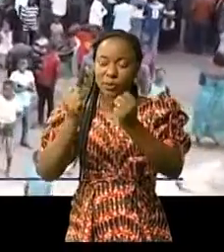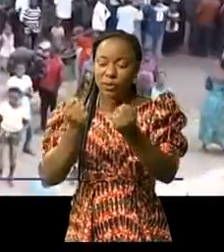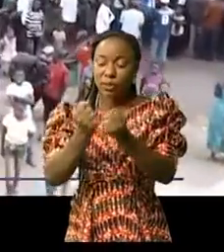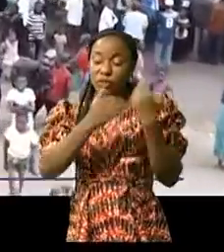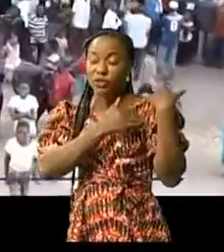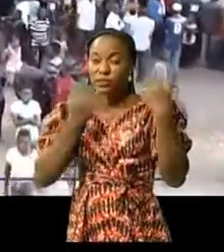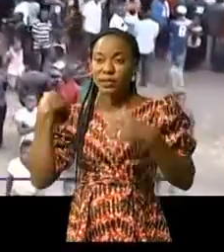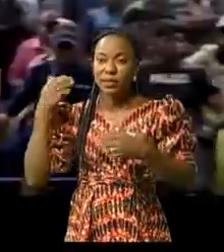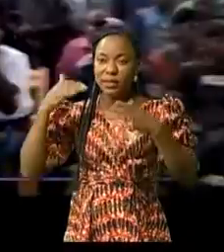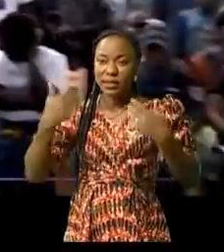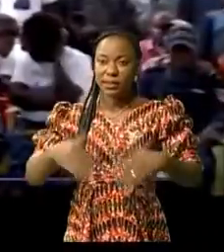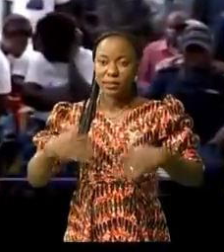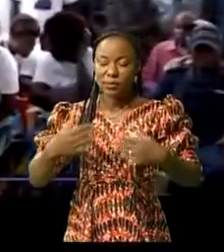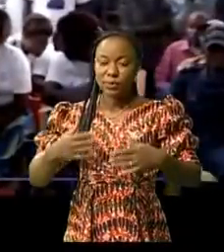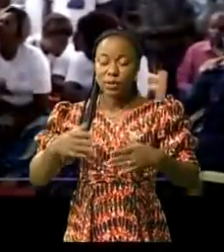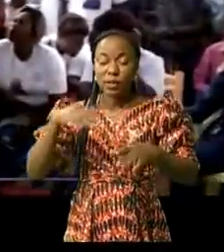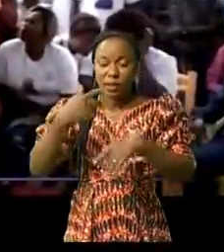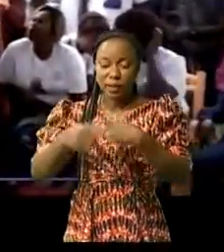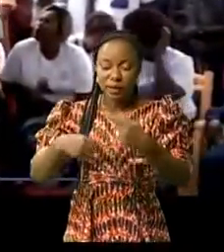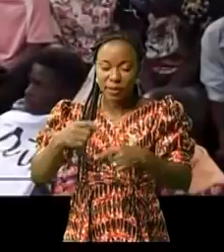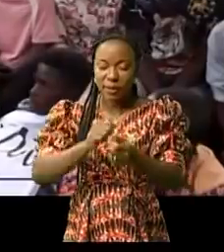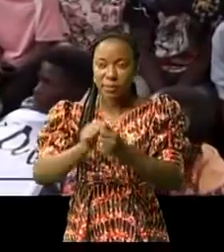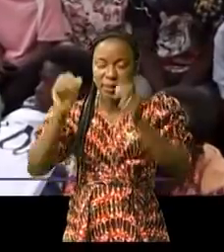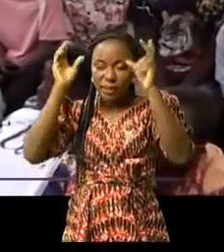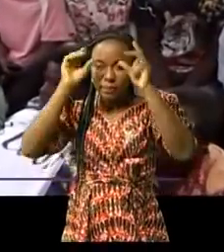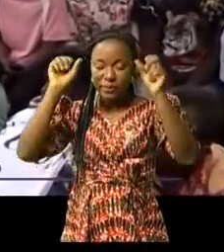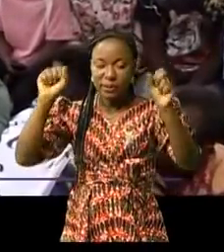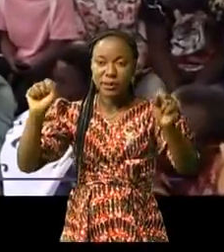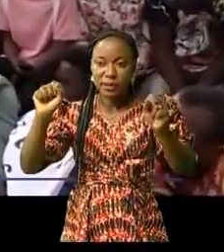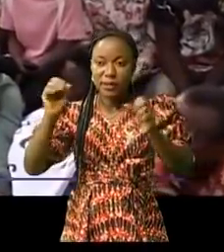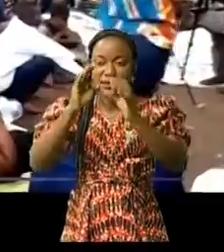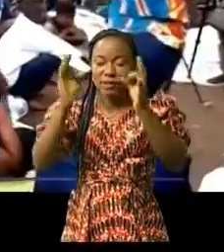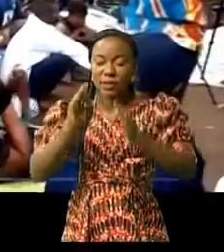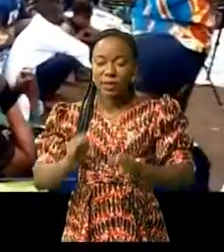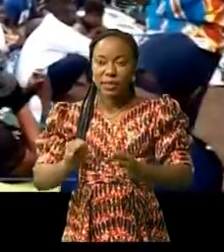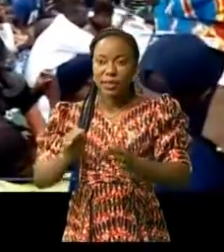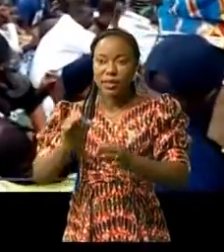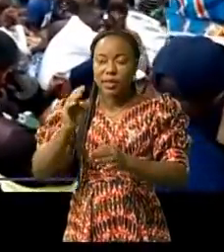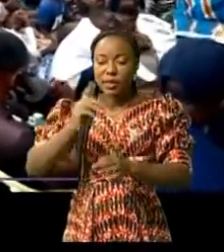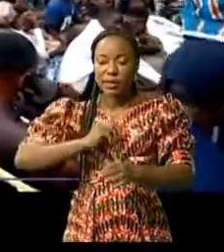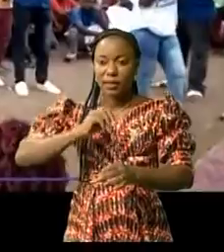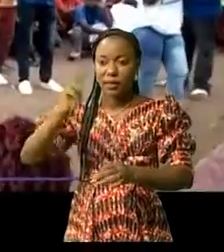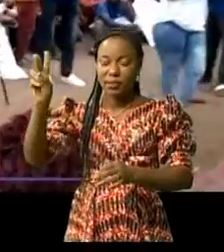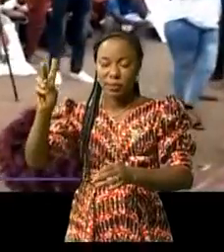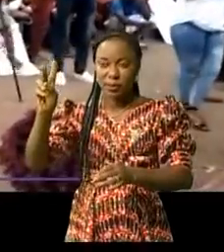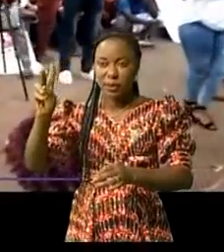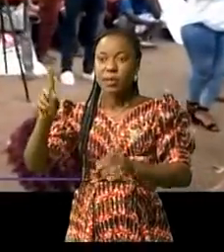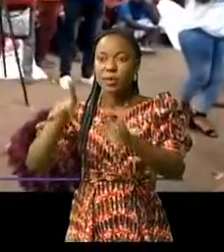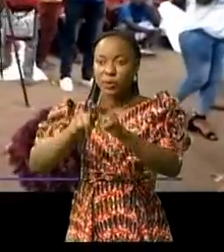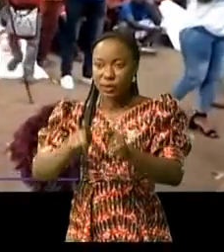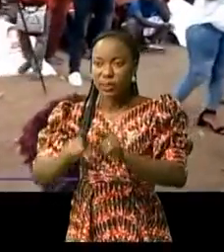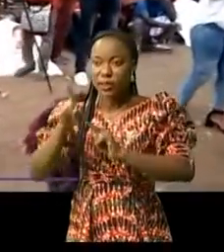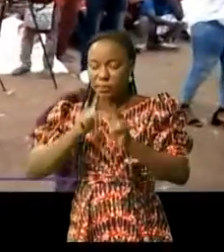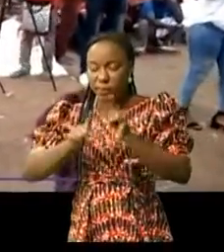la cérémonie inaugurale a été présidée par la présidente fédérale d'éluder ps ou vire à fizi francine syndicat